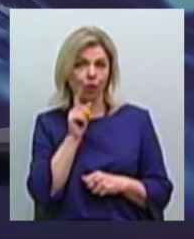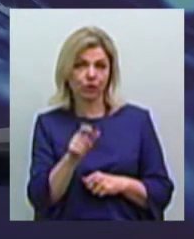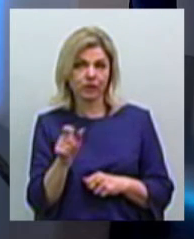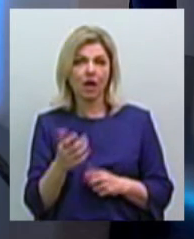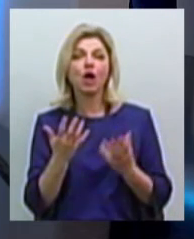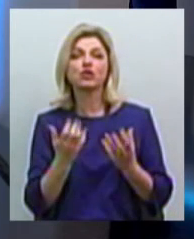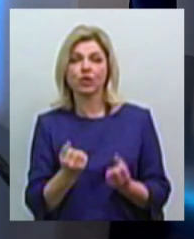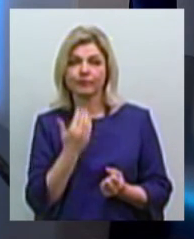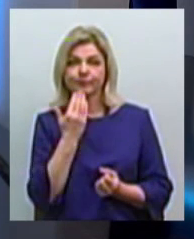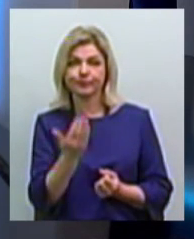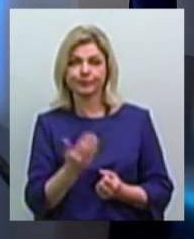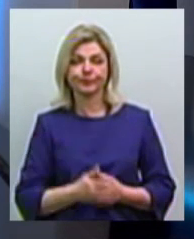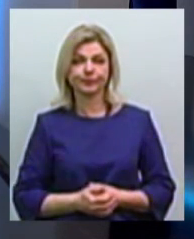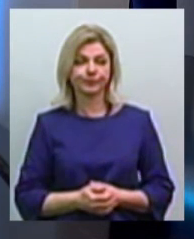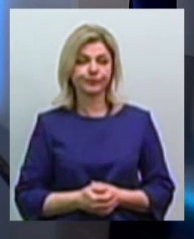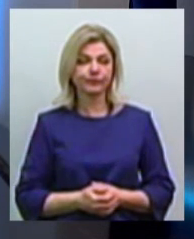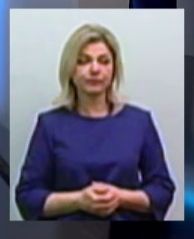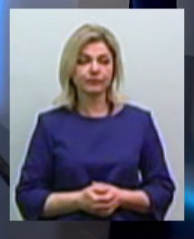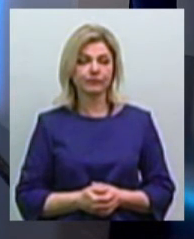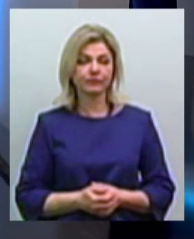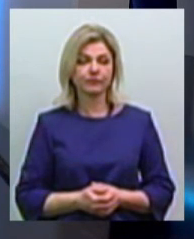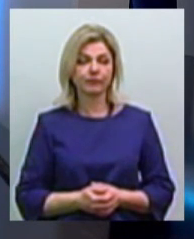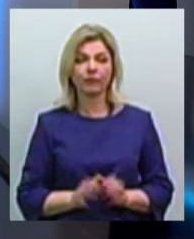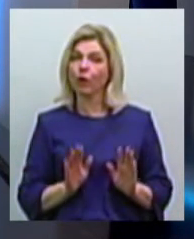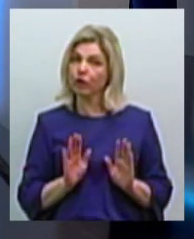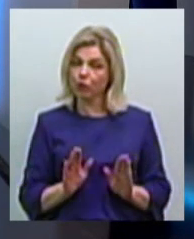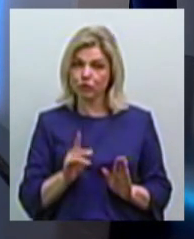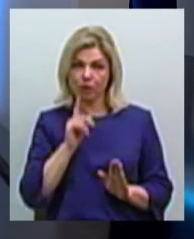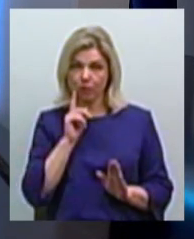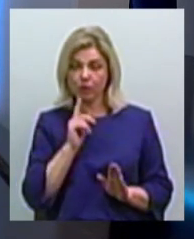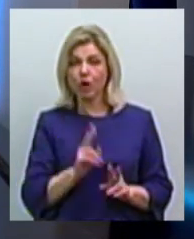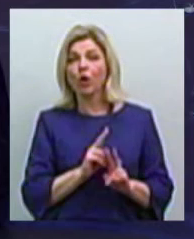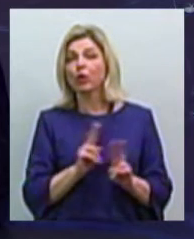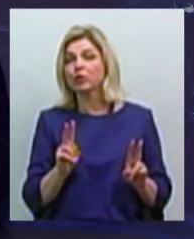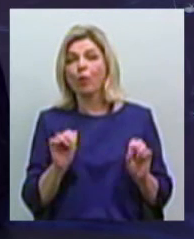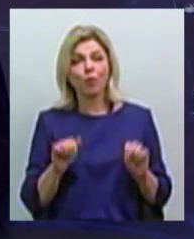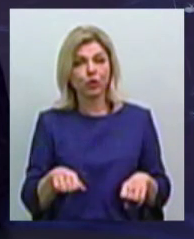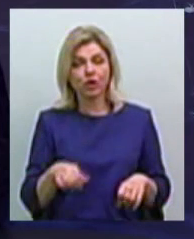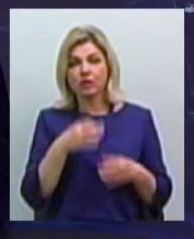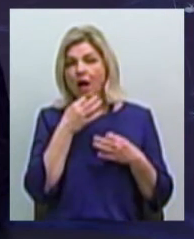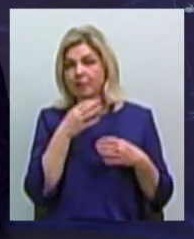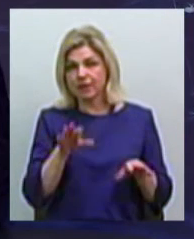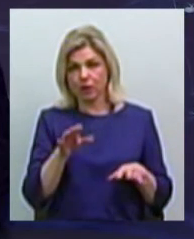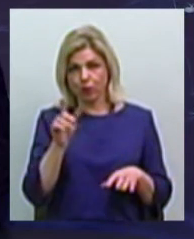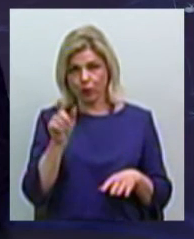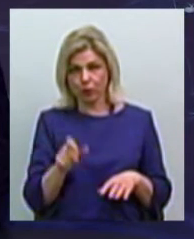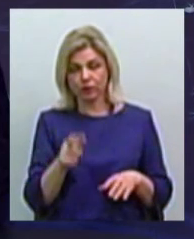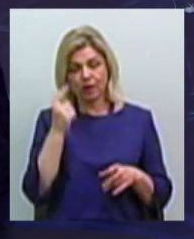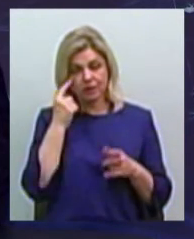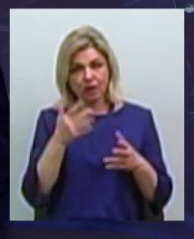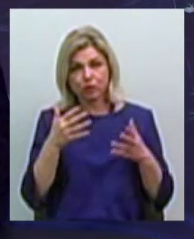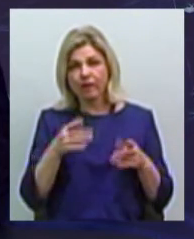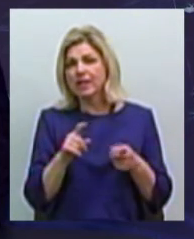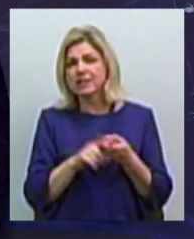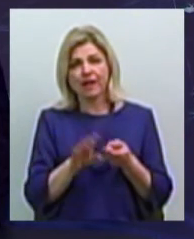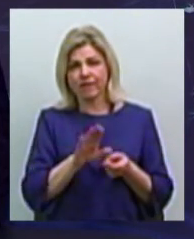ще? Якщо говорити, чи лише молодь? Хто може, це абсолютно будь-яка людина, незалежно від віку. Так, ми з'ясували вже, так. Незалежно від